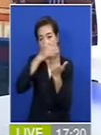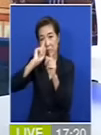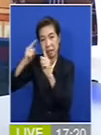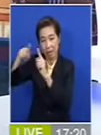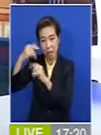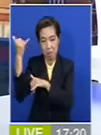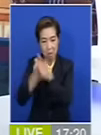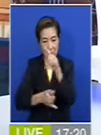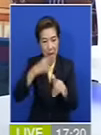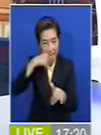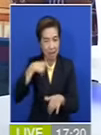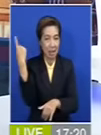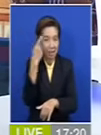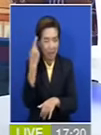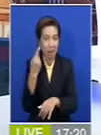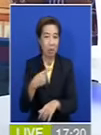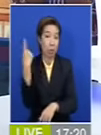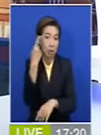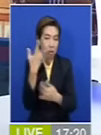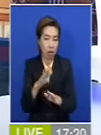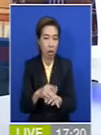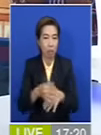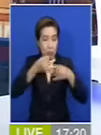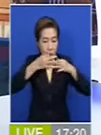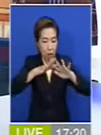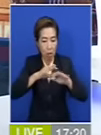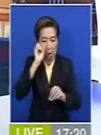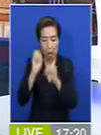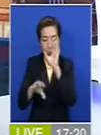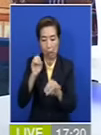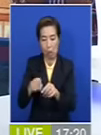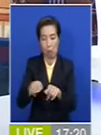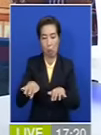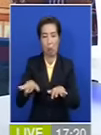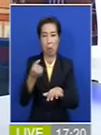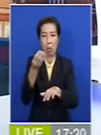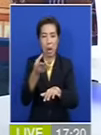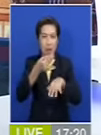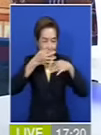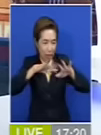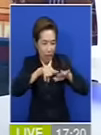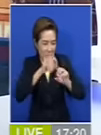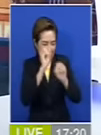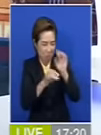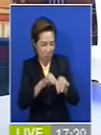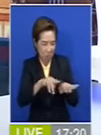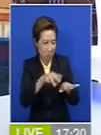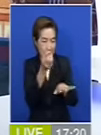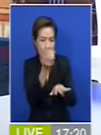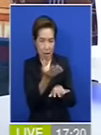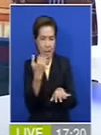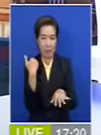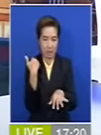ที่ยังคงหลงเหลือก็คือขยะที่ไปสะสมกันอยู่ชายทะเลแล้วในท้องทะเลด้วยนะครับนอกจากภาคท่องเที่ยวส่วน